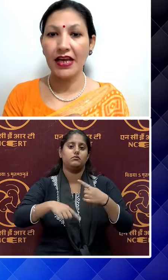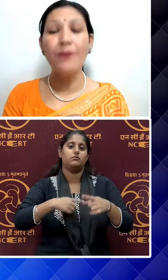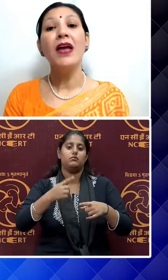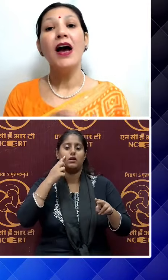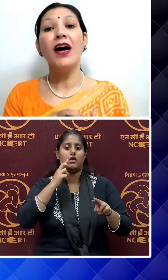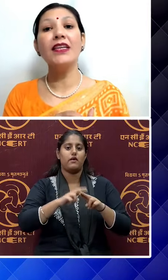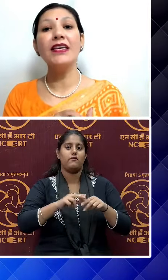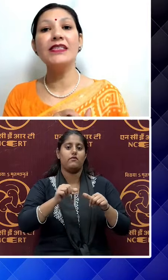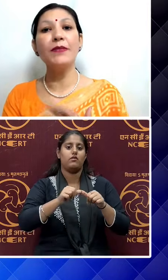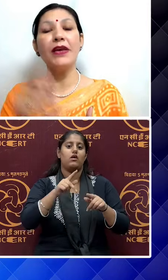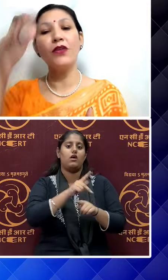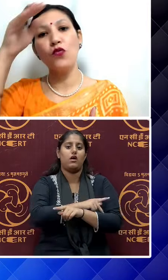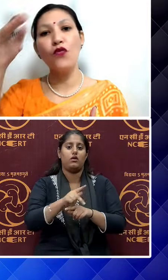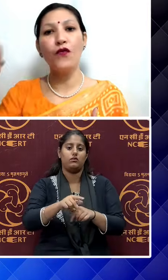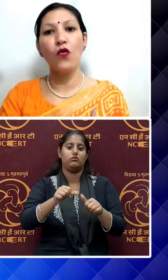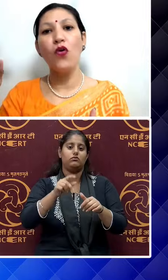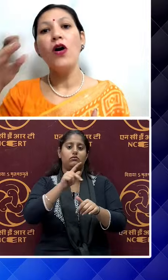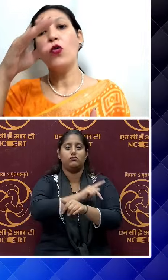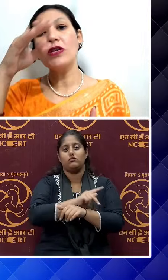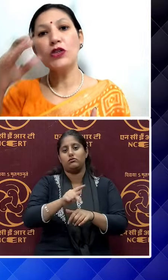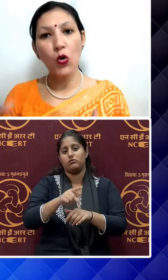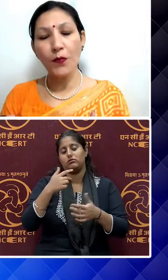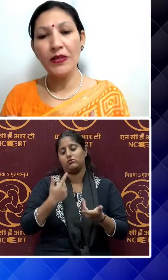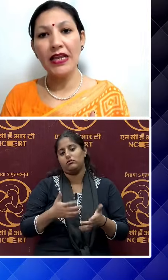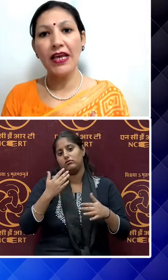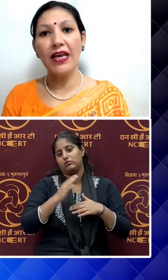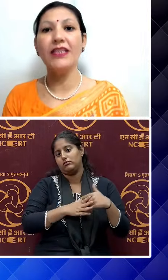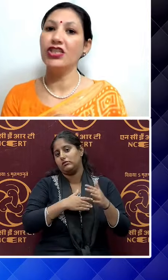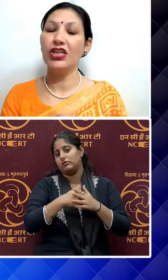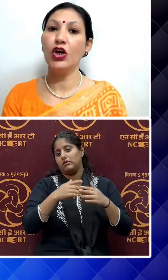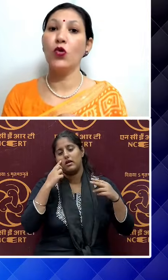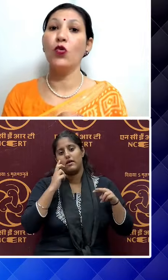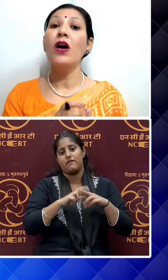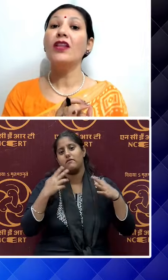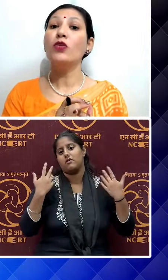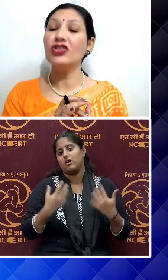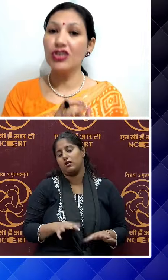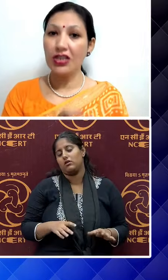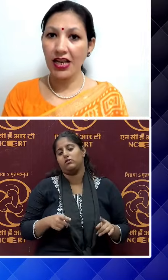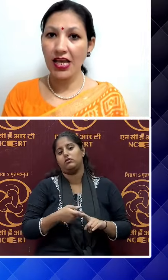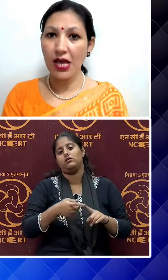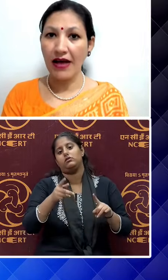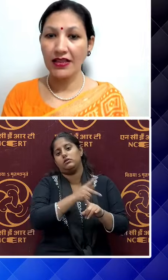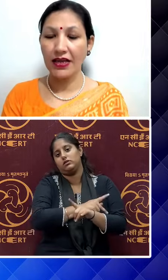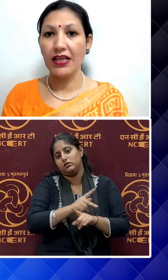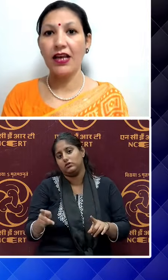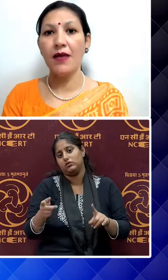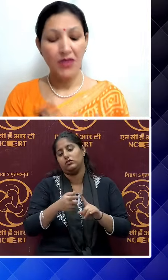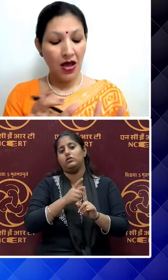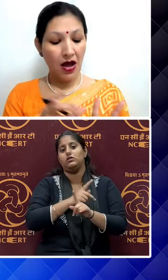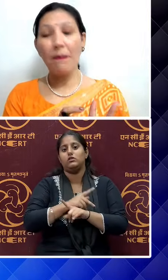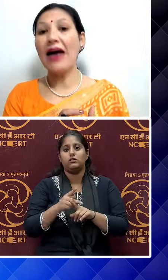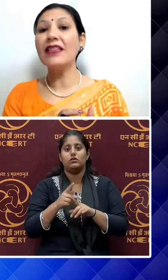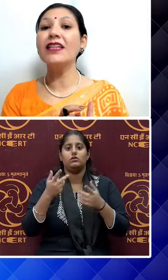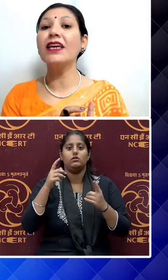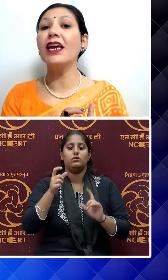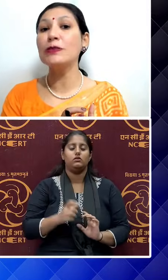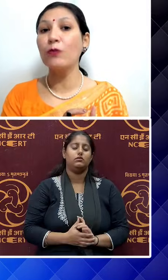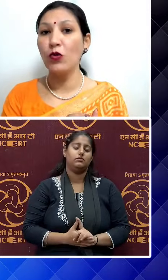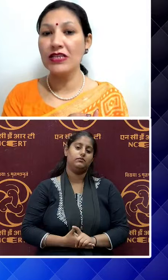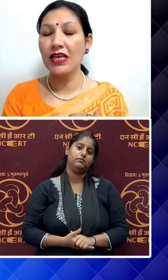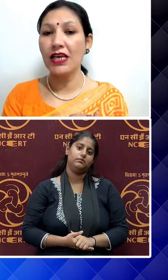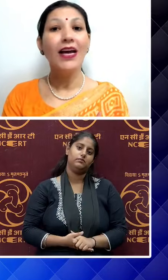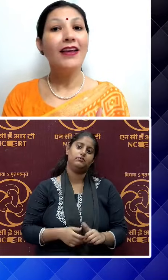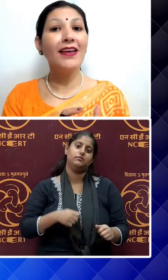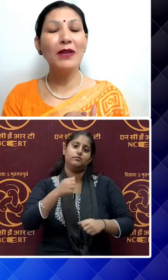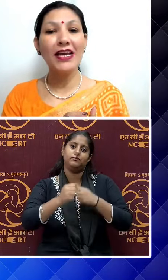करते हैं, अगर किसी भी रूफ को कोई स्लोप देनी है इंजीनियर को, तो इंजीनियरिंग की बात करते हैं. हम बात करते हैं